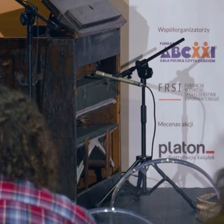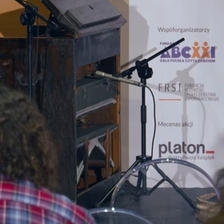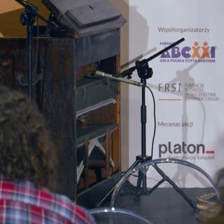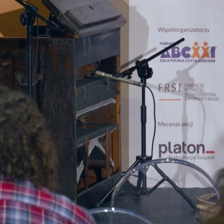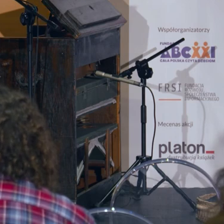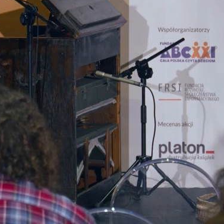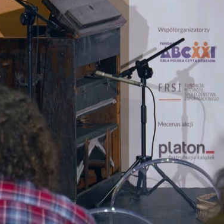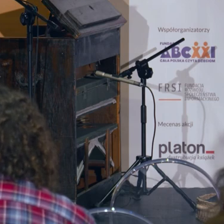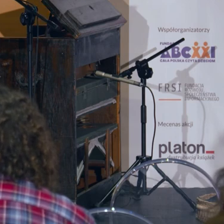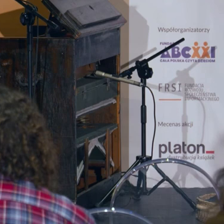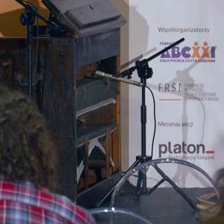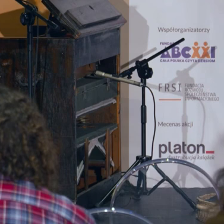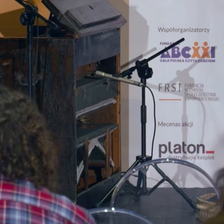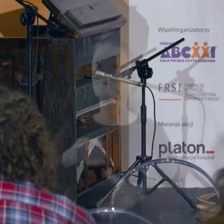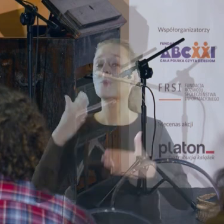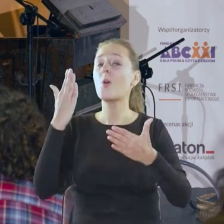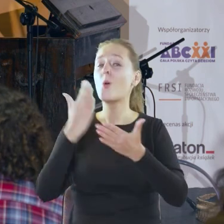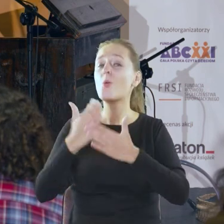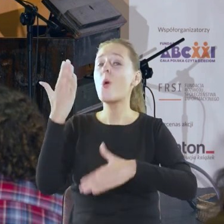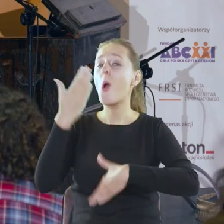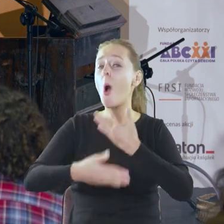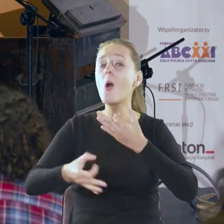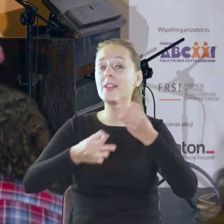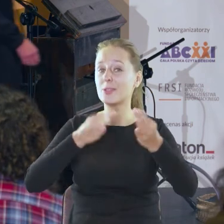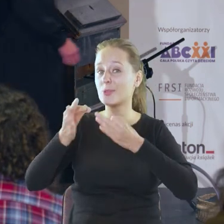to jest koniec historii ale nie koniec